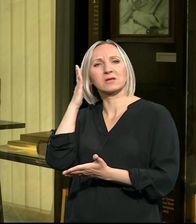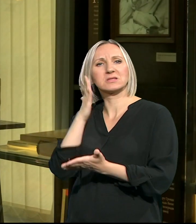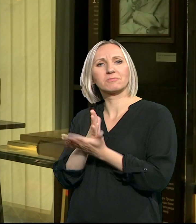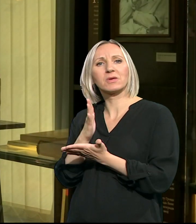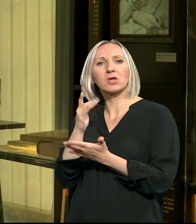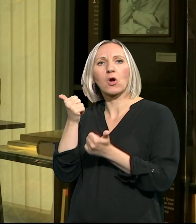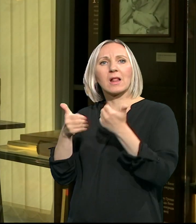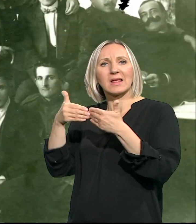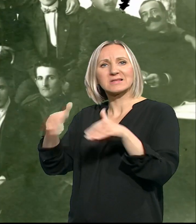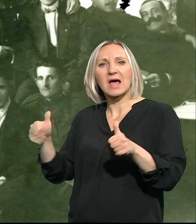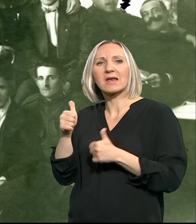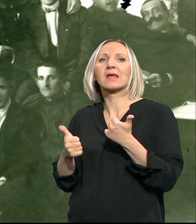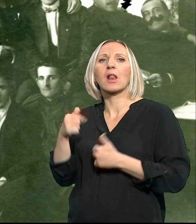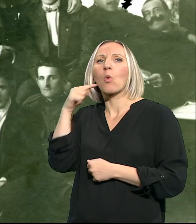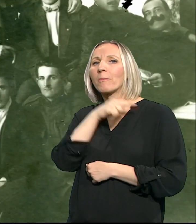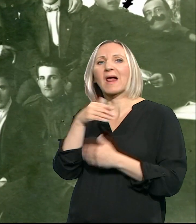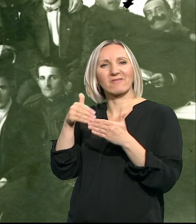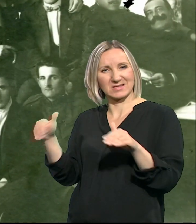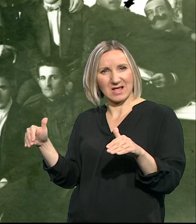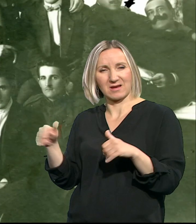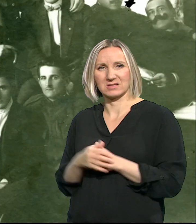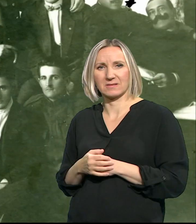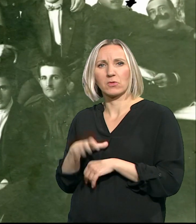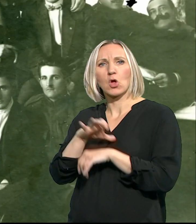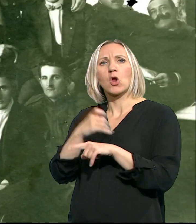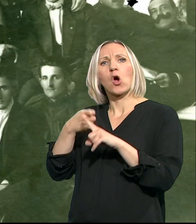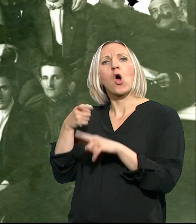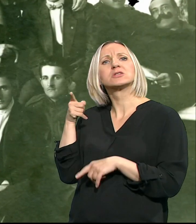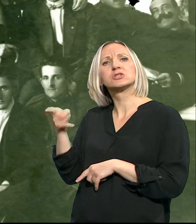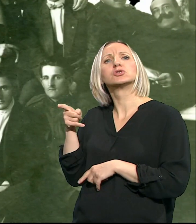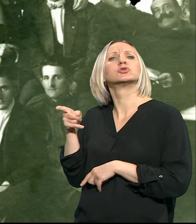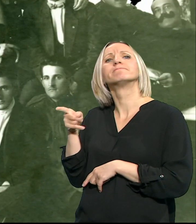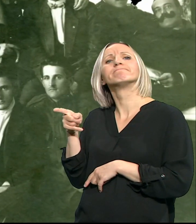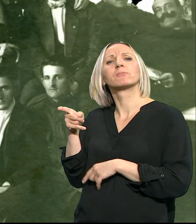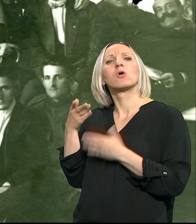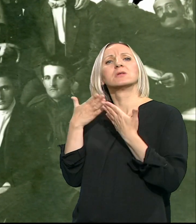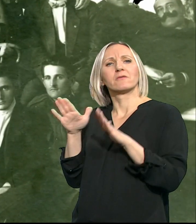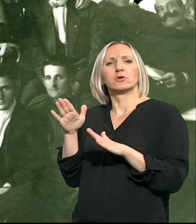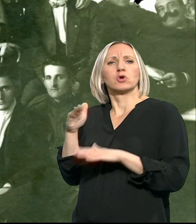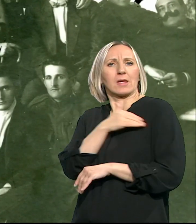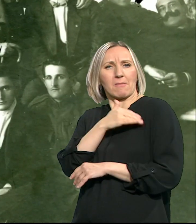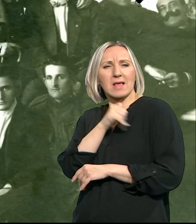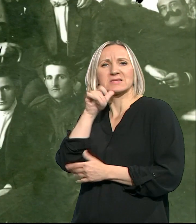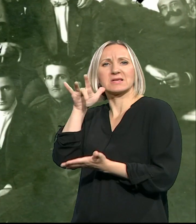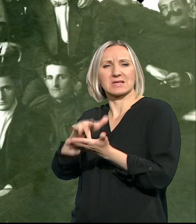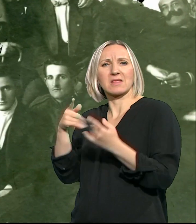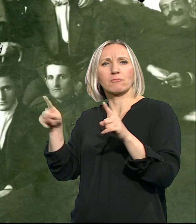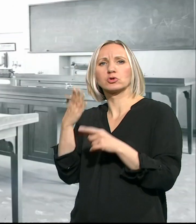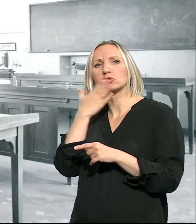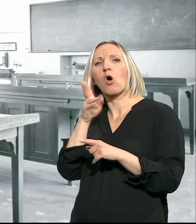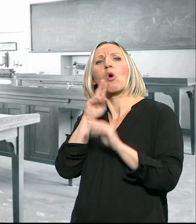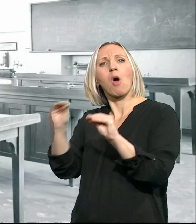carinik ili upravnik carina. Doktor Kostić je završio uglednu beogradsku gimnaziju i srednju muzičku školu u kojoj mu je predavao